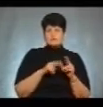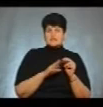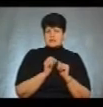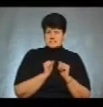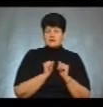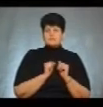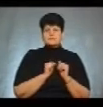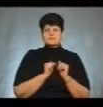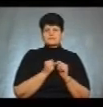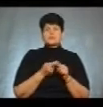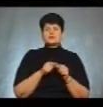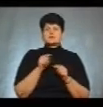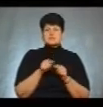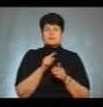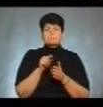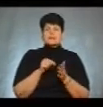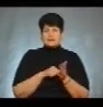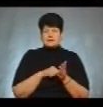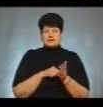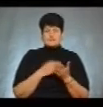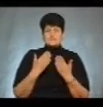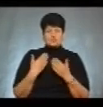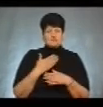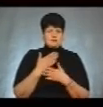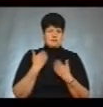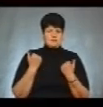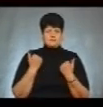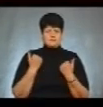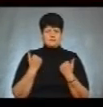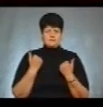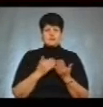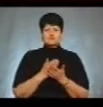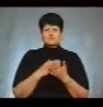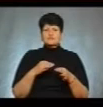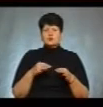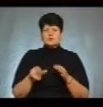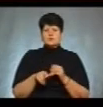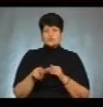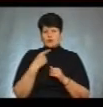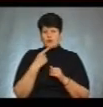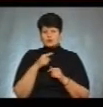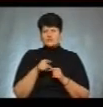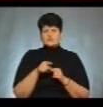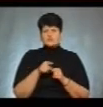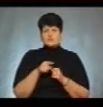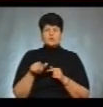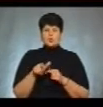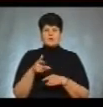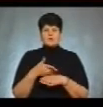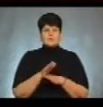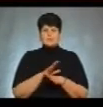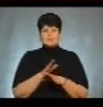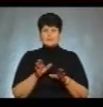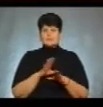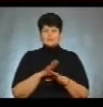до даних питань відношення немає. Власне, в службі автомобільних доріг кажуть, що вони жодної дороги не ділили. Тобто вони